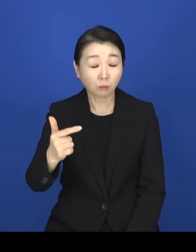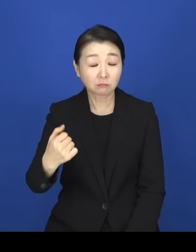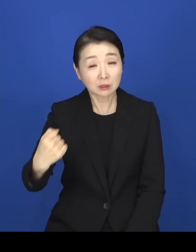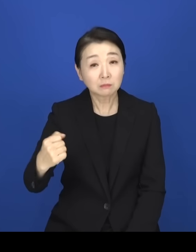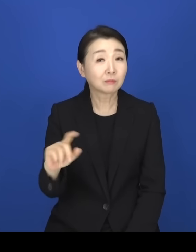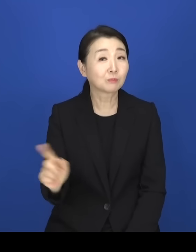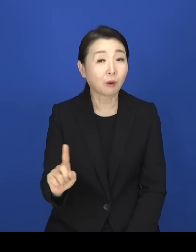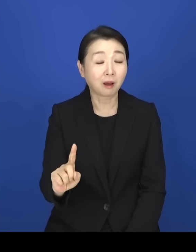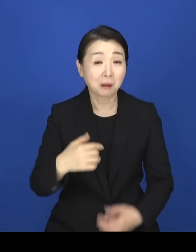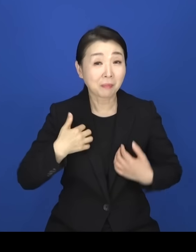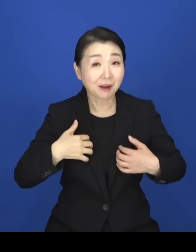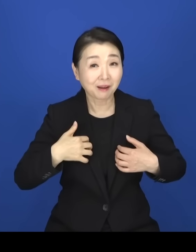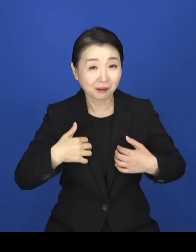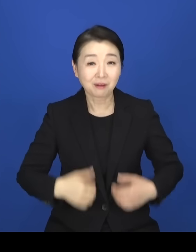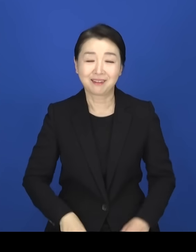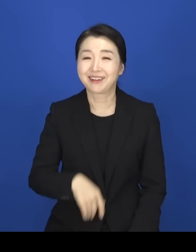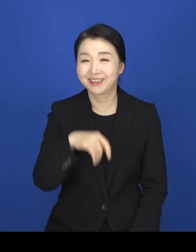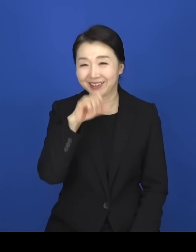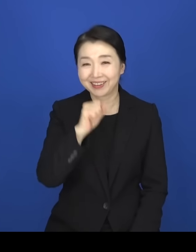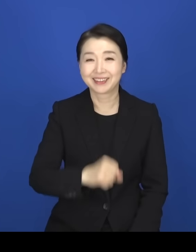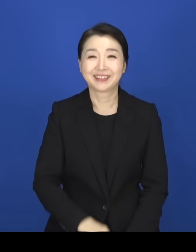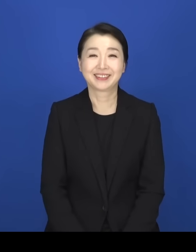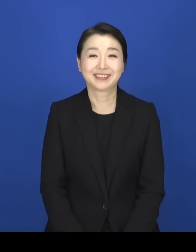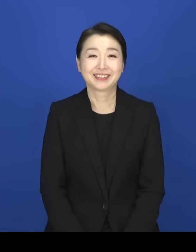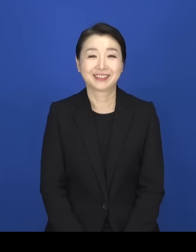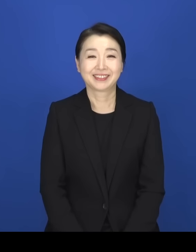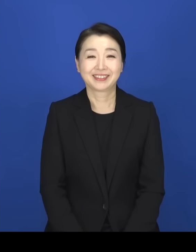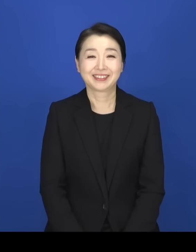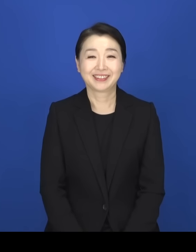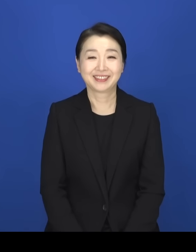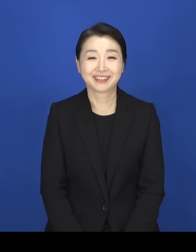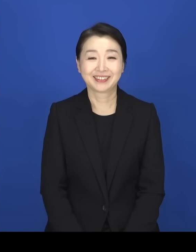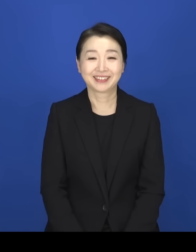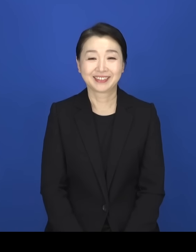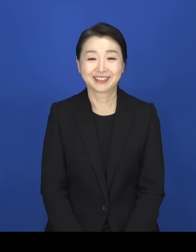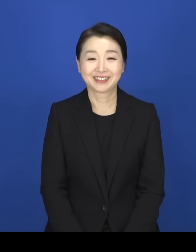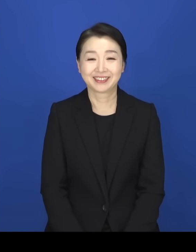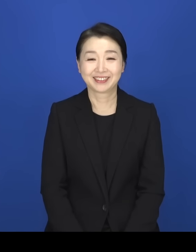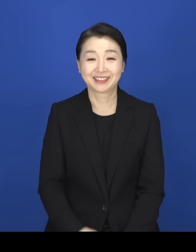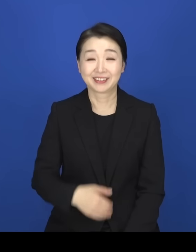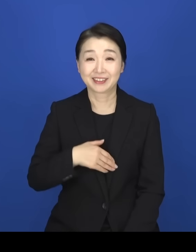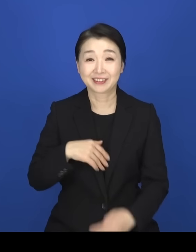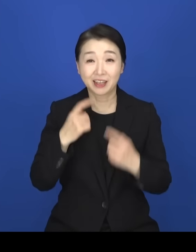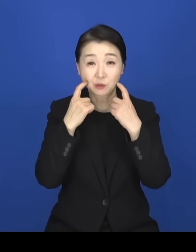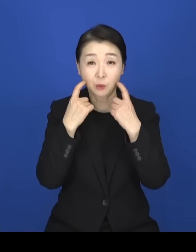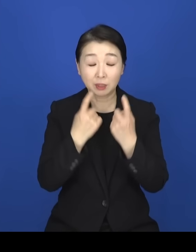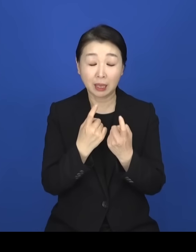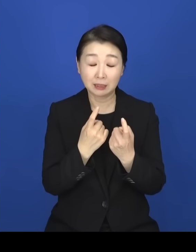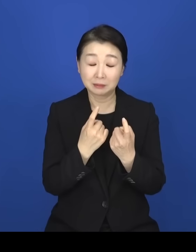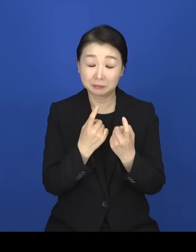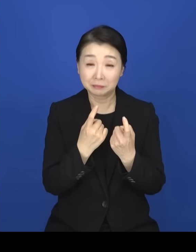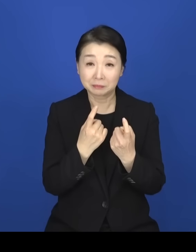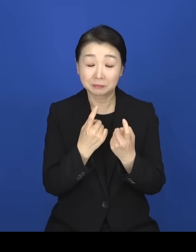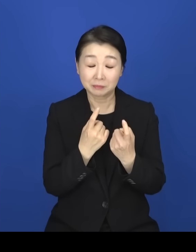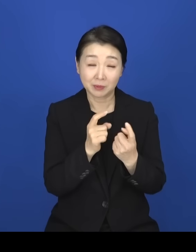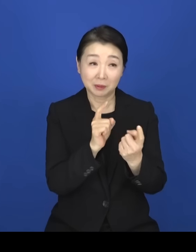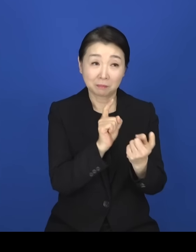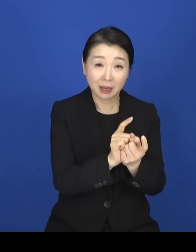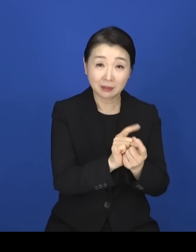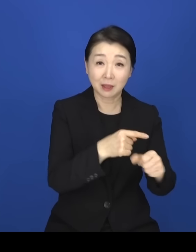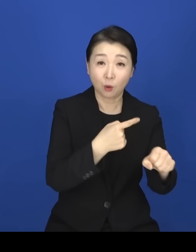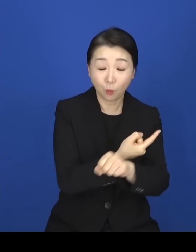있고 그렇네. 굉장히 반가운가 봐요. 아, 좋습니다. 네, 좋아요. 네. 예. 이렇게 저도 이렇게 사석 말고 이런 자리에서 이런 느낌으로